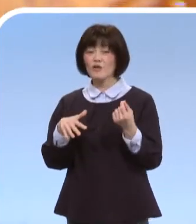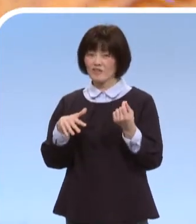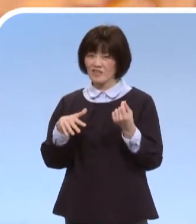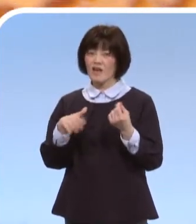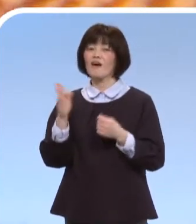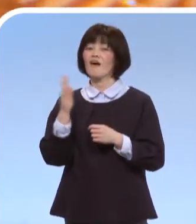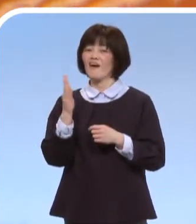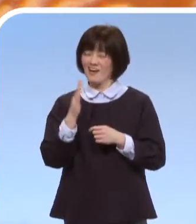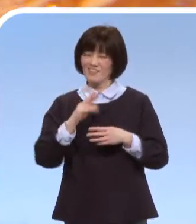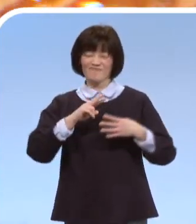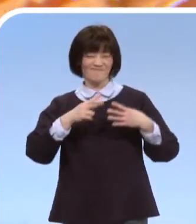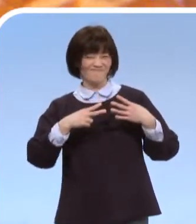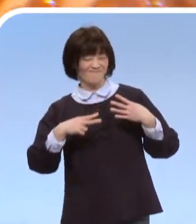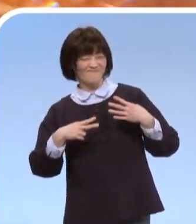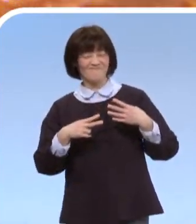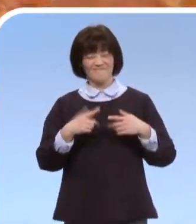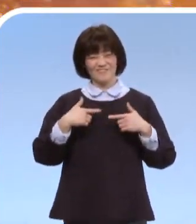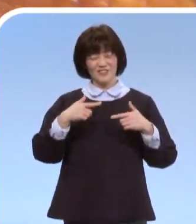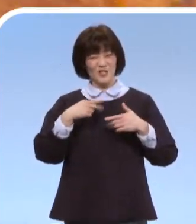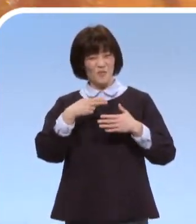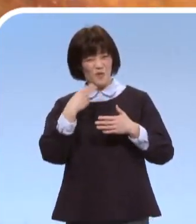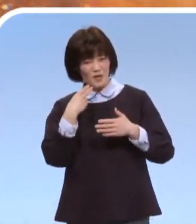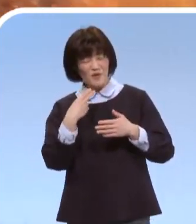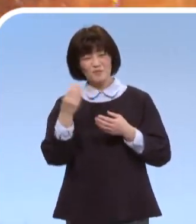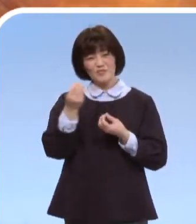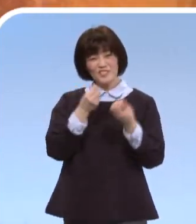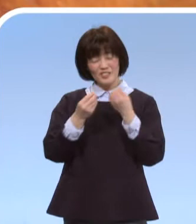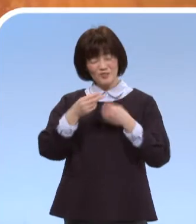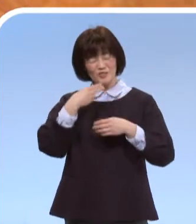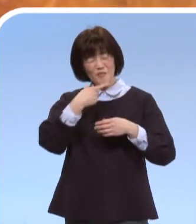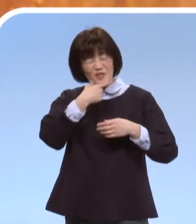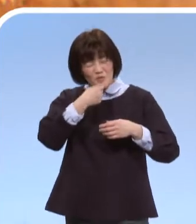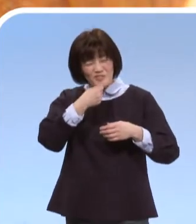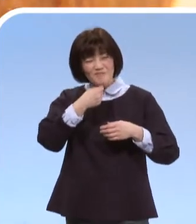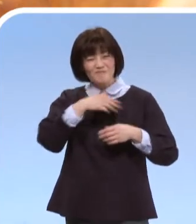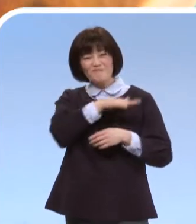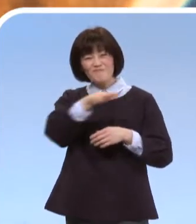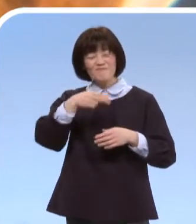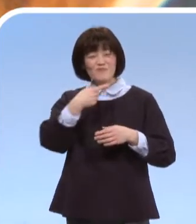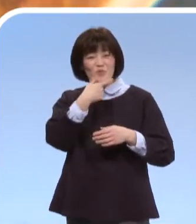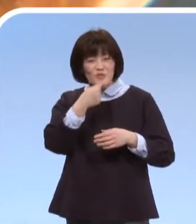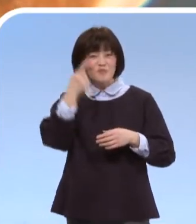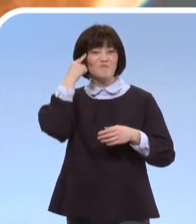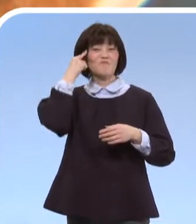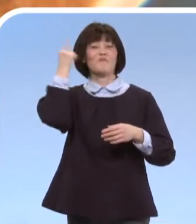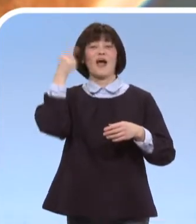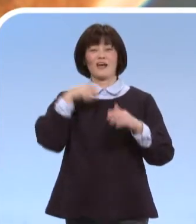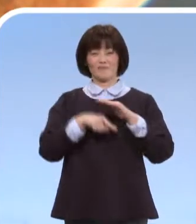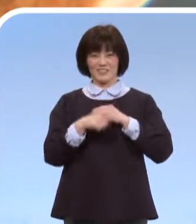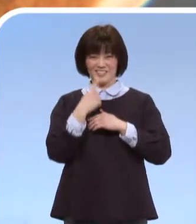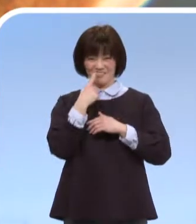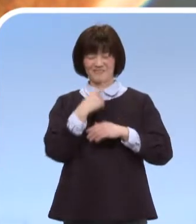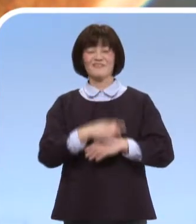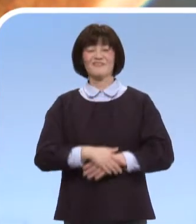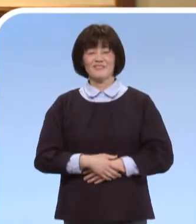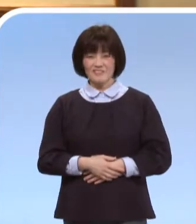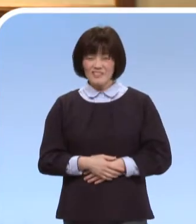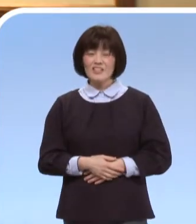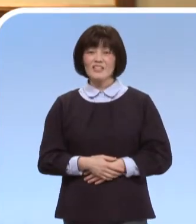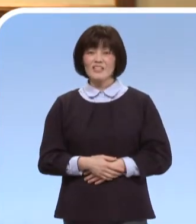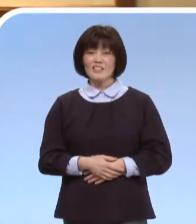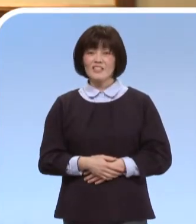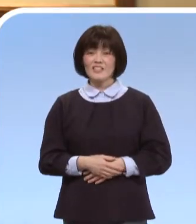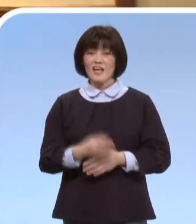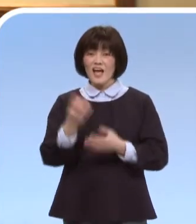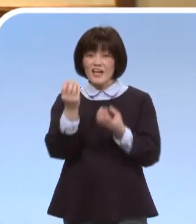おいしいイチジクを皆さんに楽しんでいただけるようにおいしいスイーツができないかなということで考案いたしました。イチジ